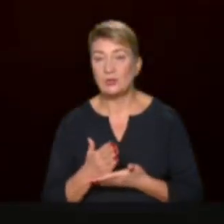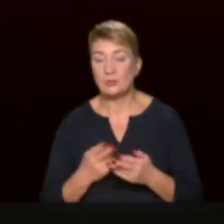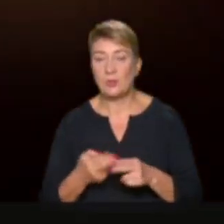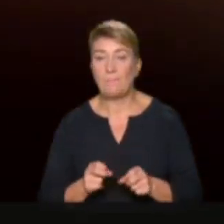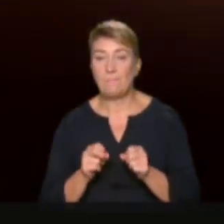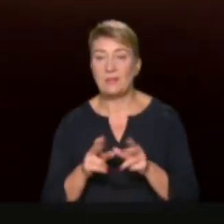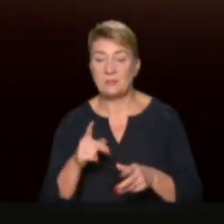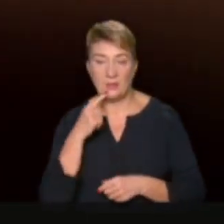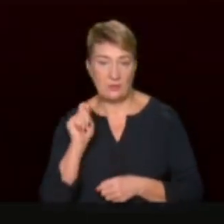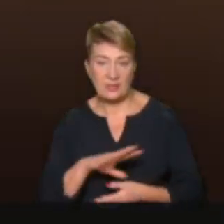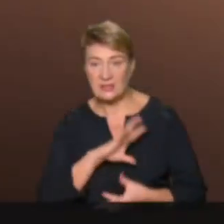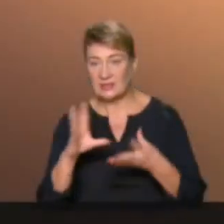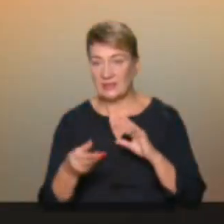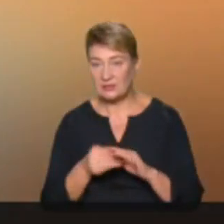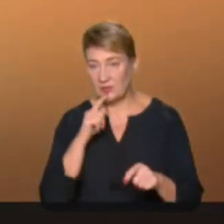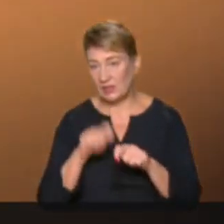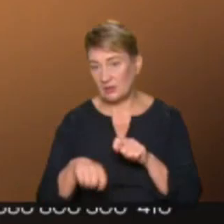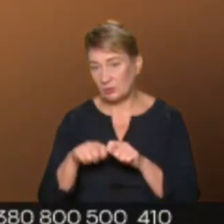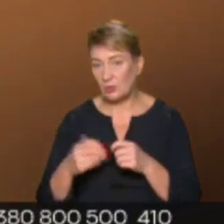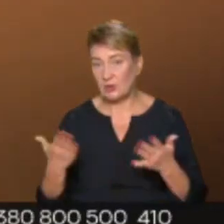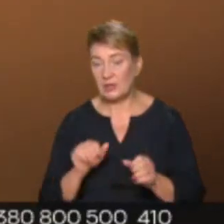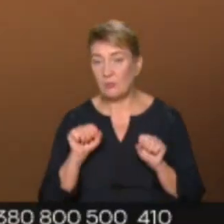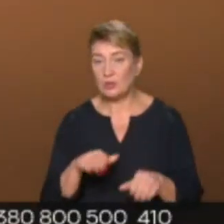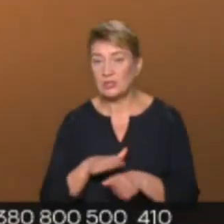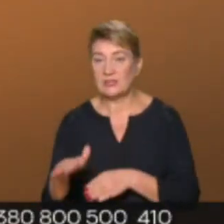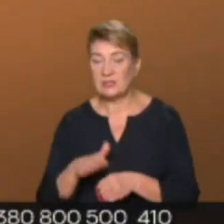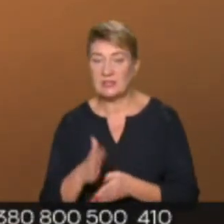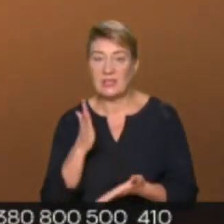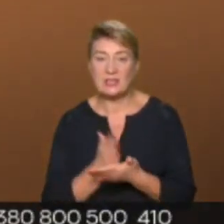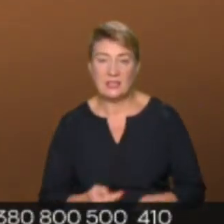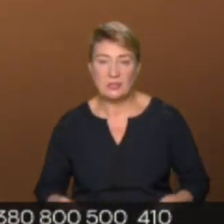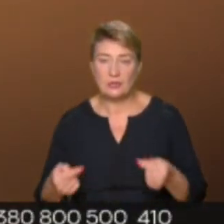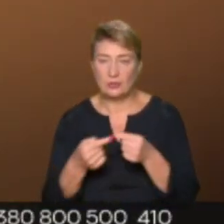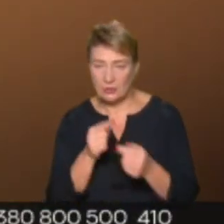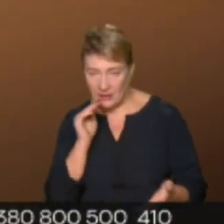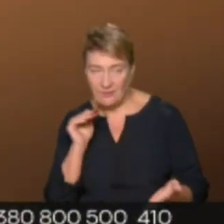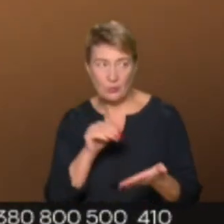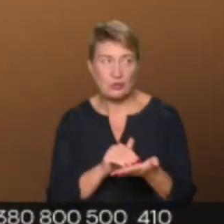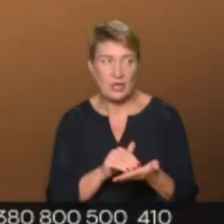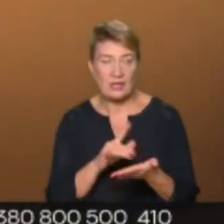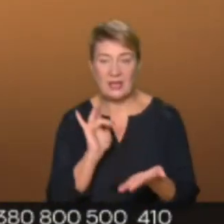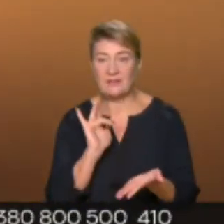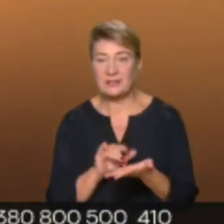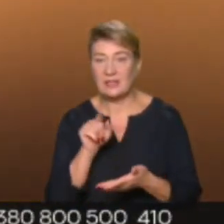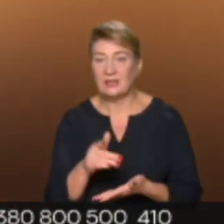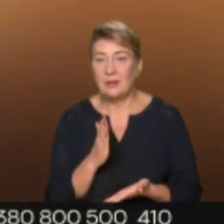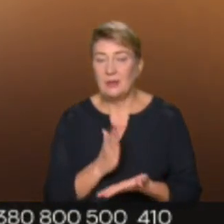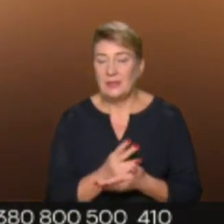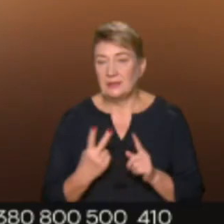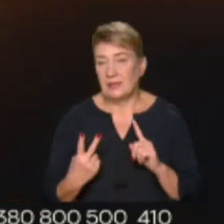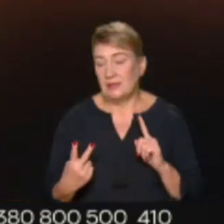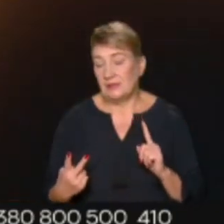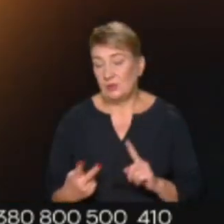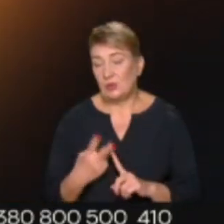результатами такого об'єктивного контролю, який можна, в принципі, здійснити. Є дуже чітке влучання у ціль. Там спостерігається вторинна детонація,